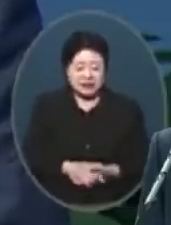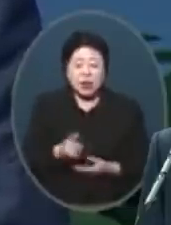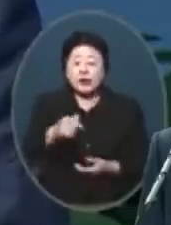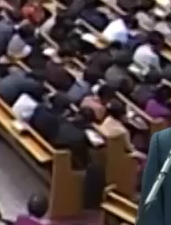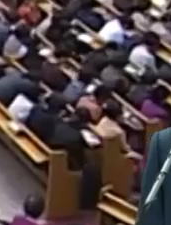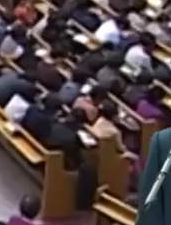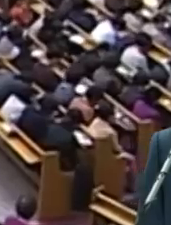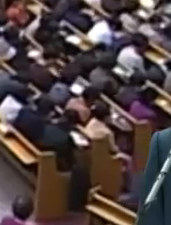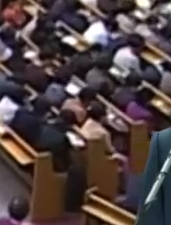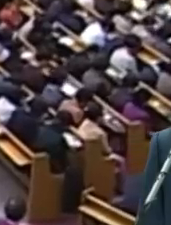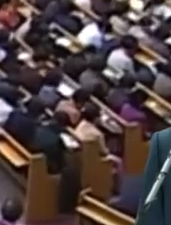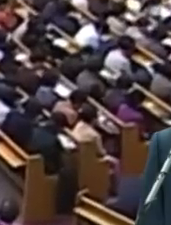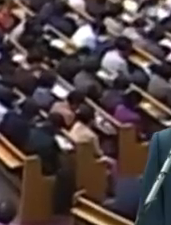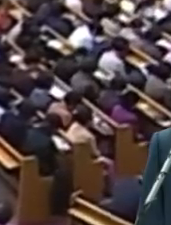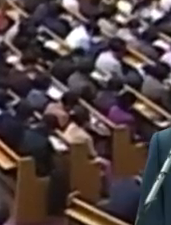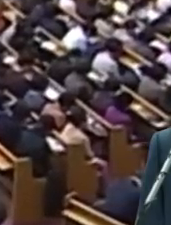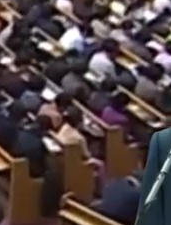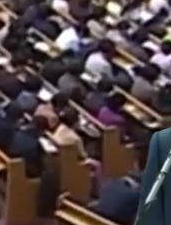달란 말이냐.